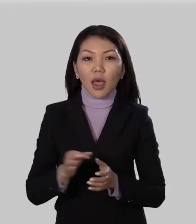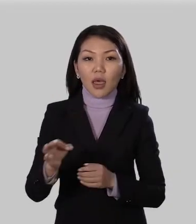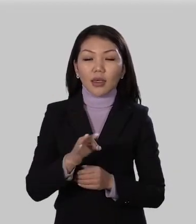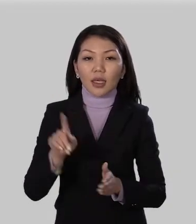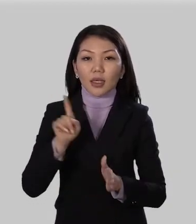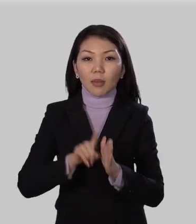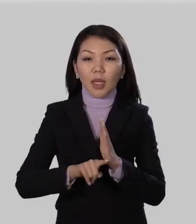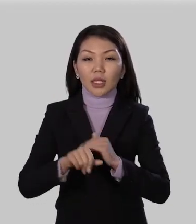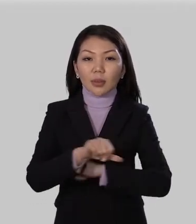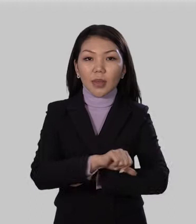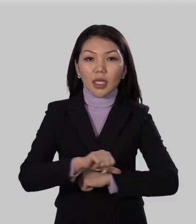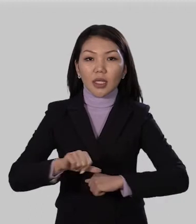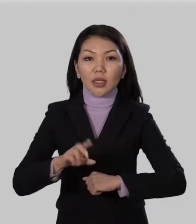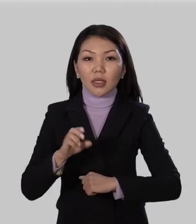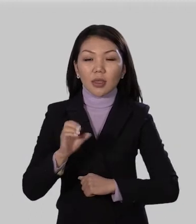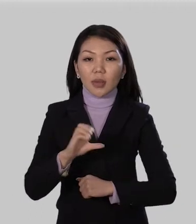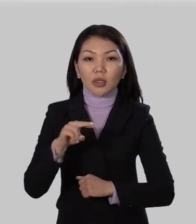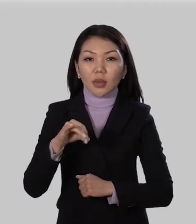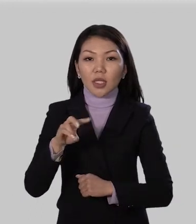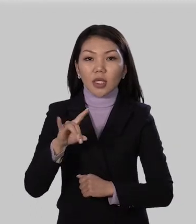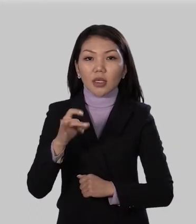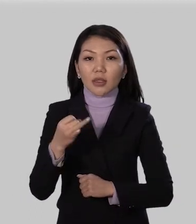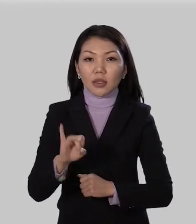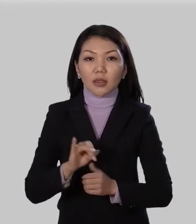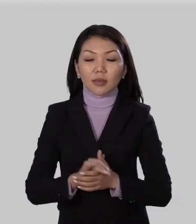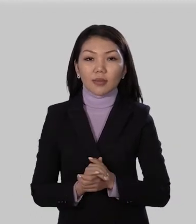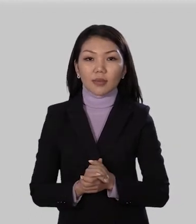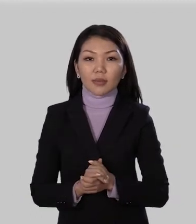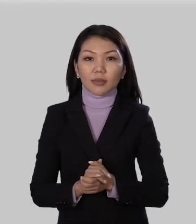Океан без предела, беспредельный.